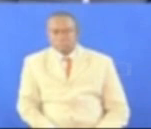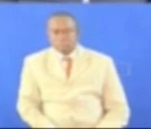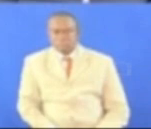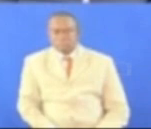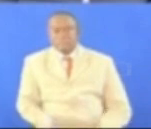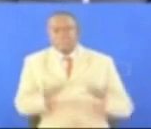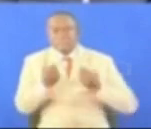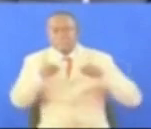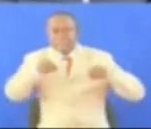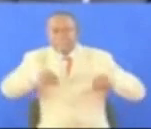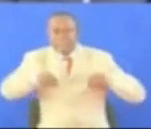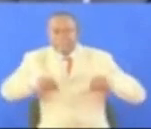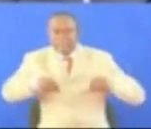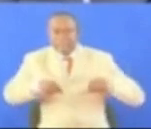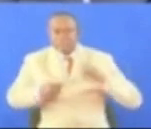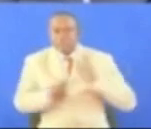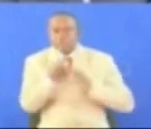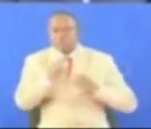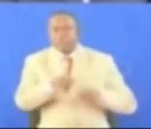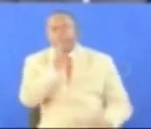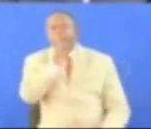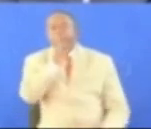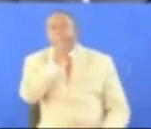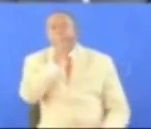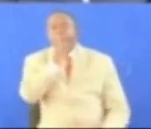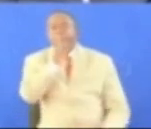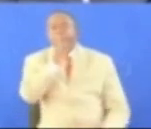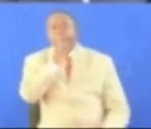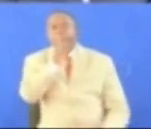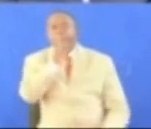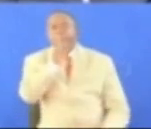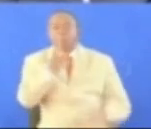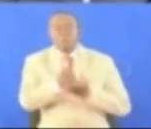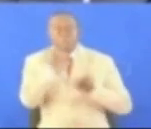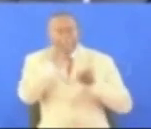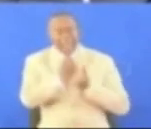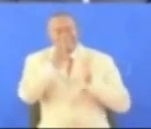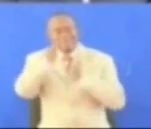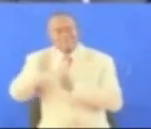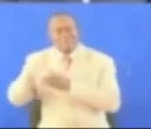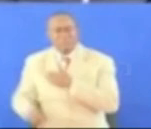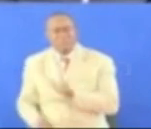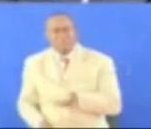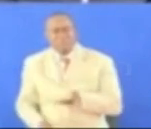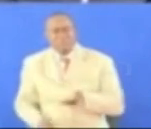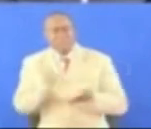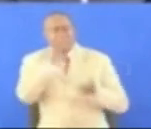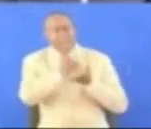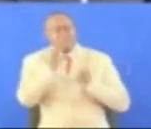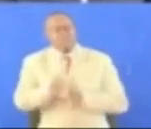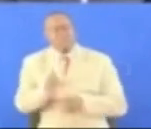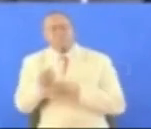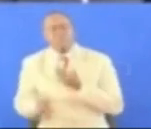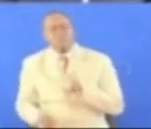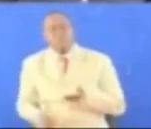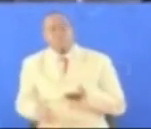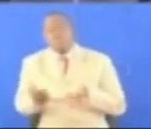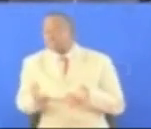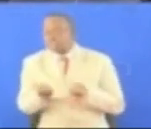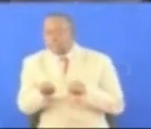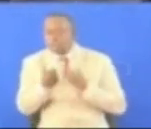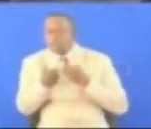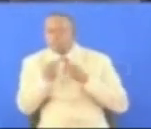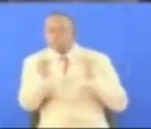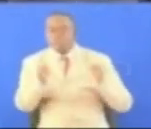Sasa leo tukikaa tukakaa kimya kwa sababu ni human right. Human right ipi wakati sisi hatupewi, hatutoi